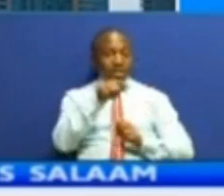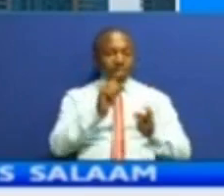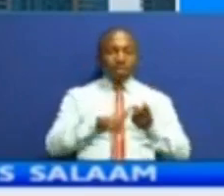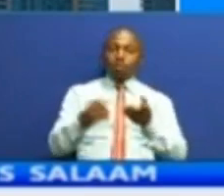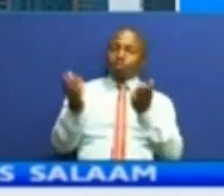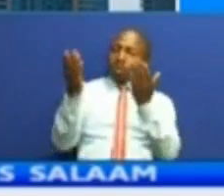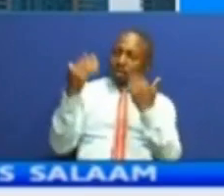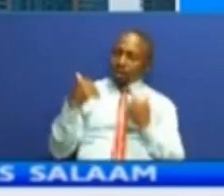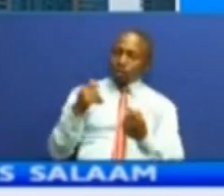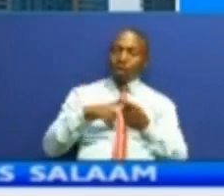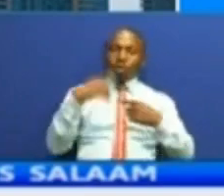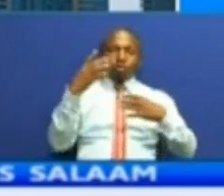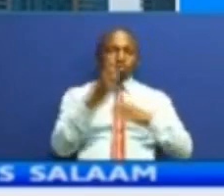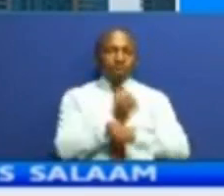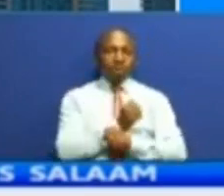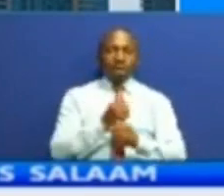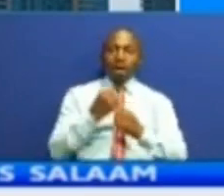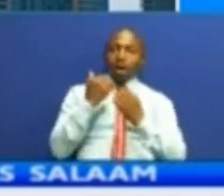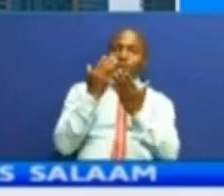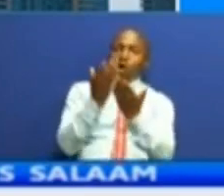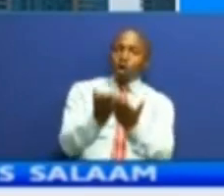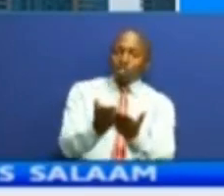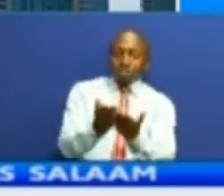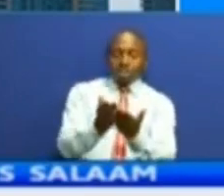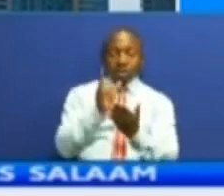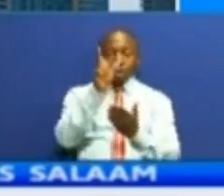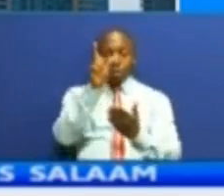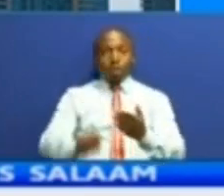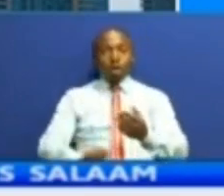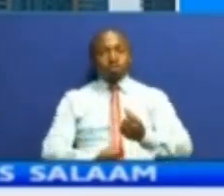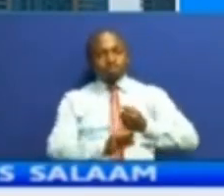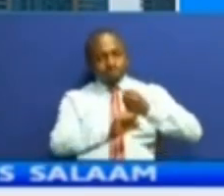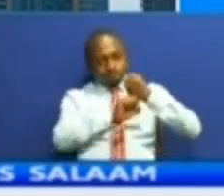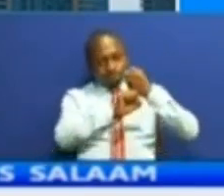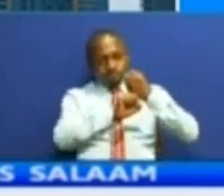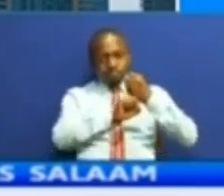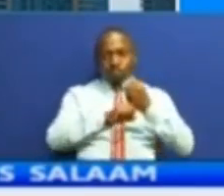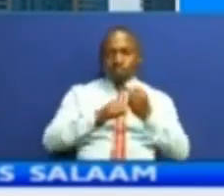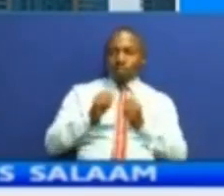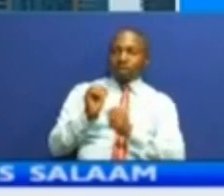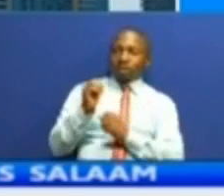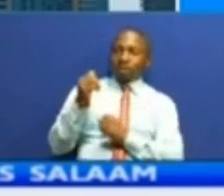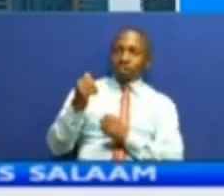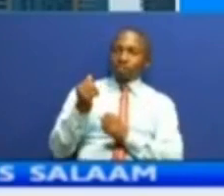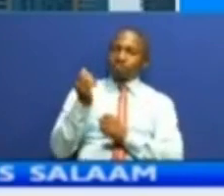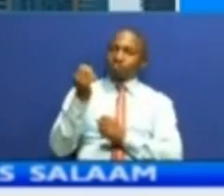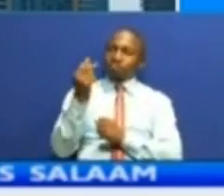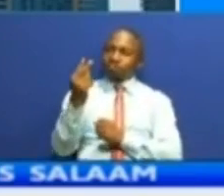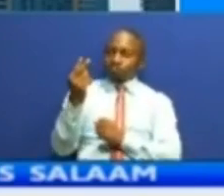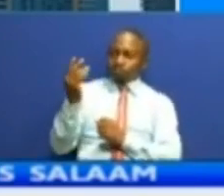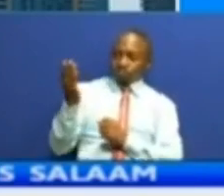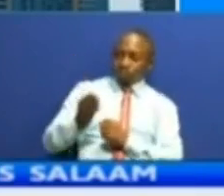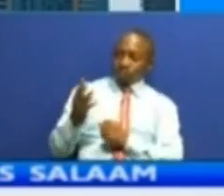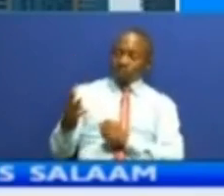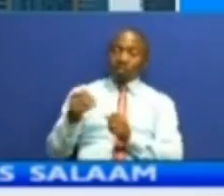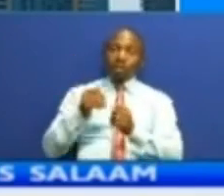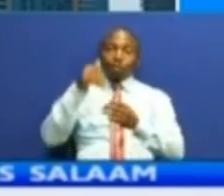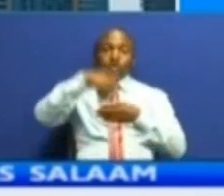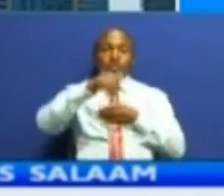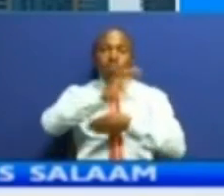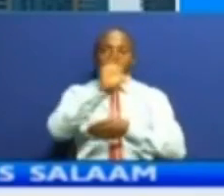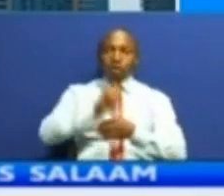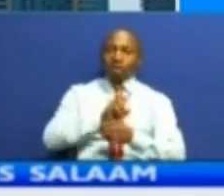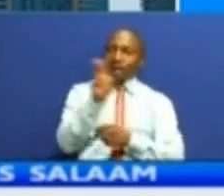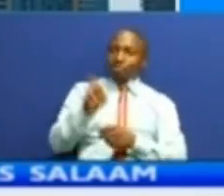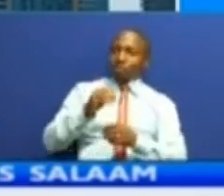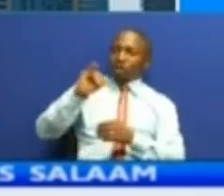unapaswa kupata maombi yanayoungwa mkono na theluthi mbili ya wajumbe wote wa halmashauri ya jiji.